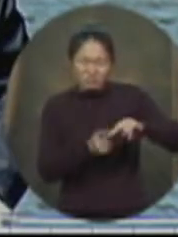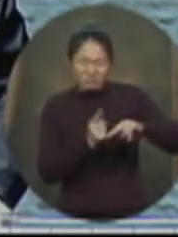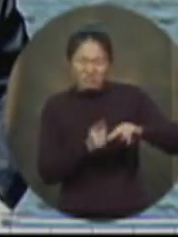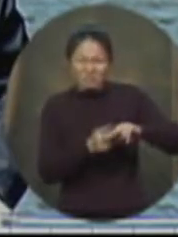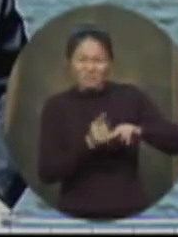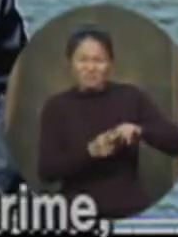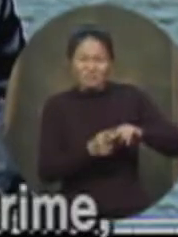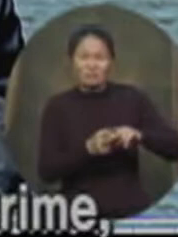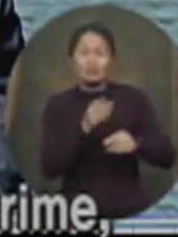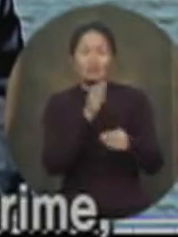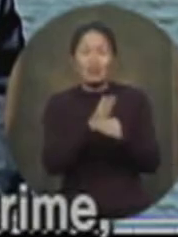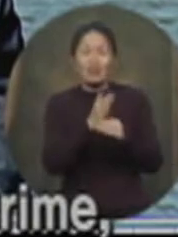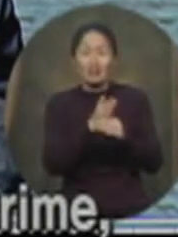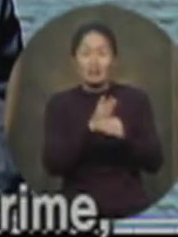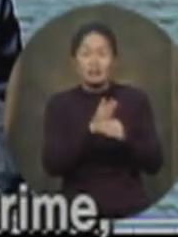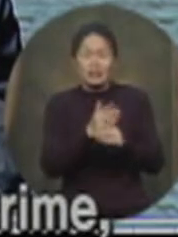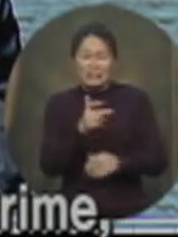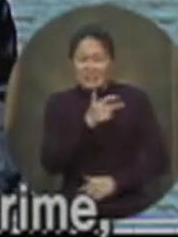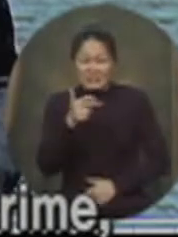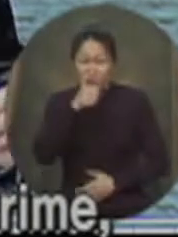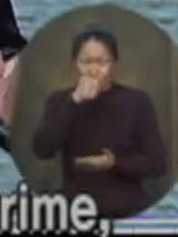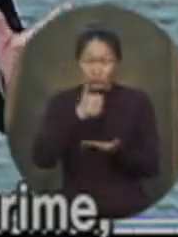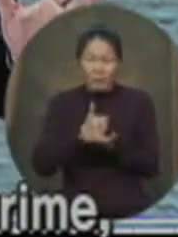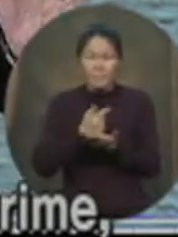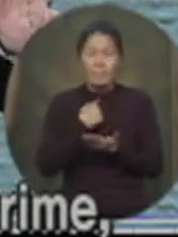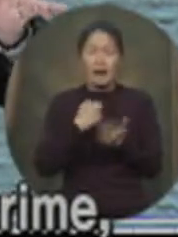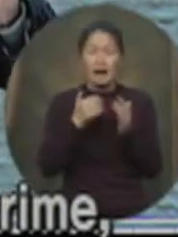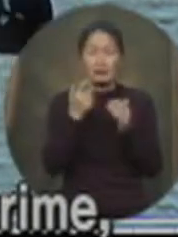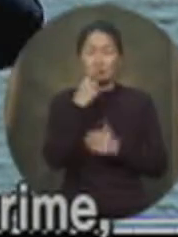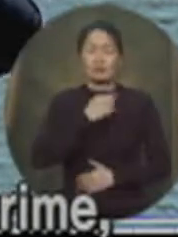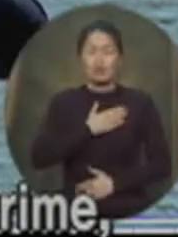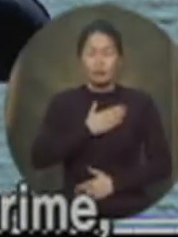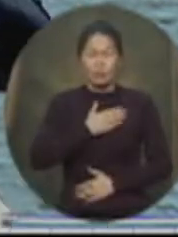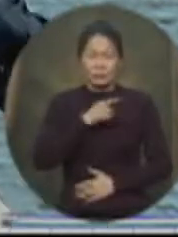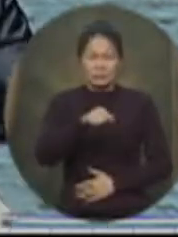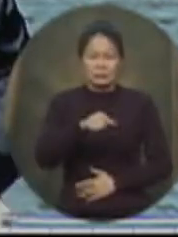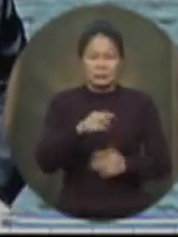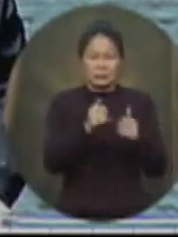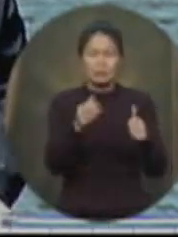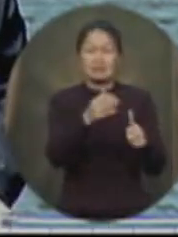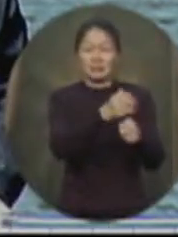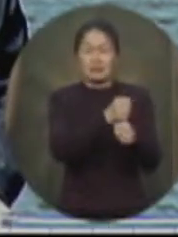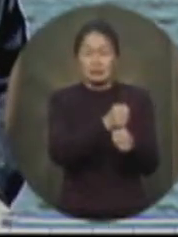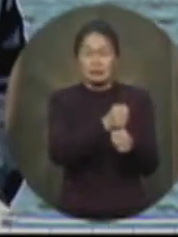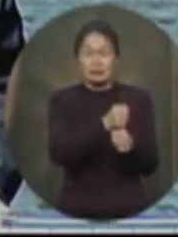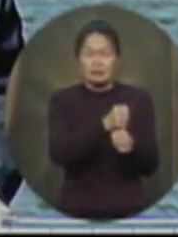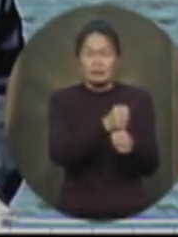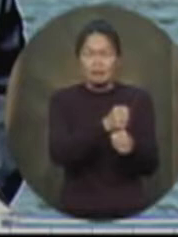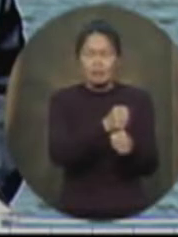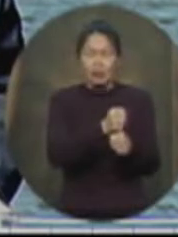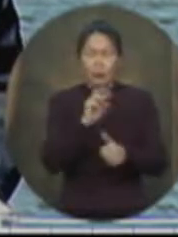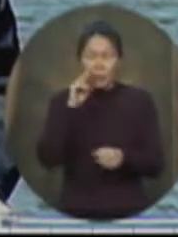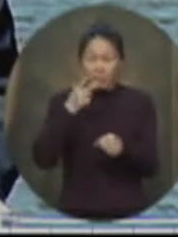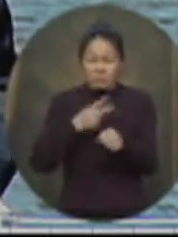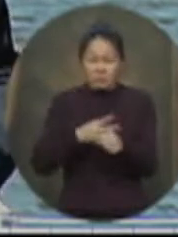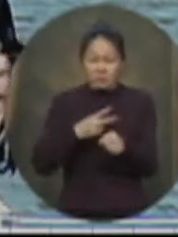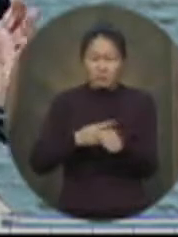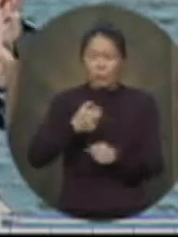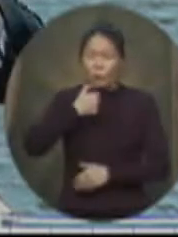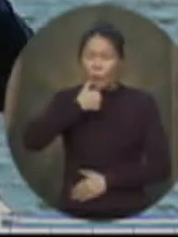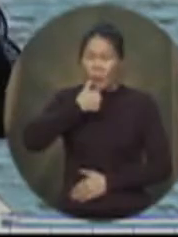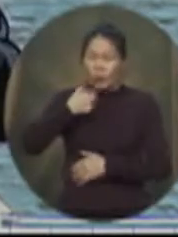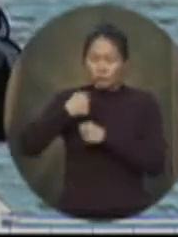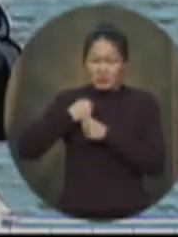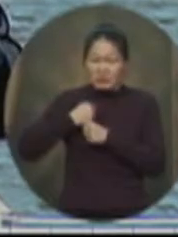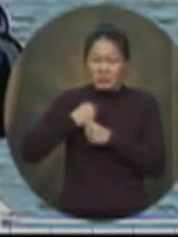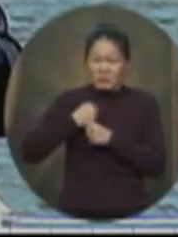거죠 그래서 무슨 큰 죄를 지은 사람인 줄 알고 그 사람을 급히 이제 붙잡습니다 사도 바울이 로마 군인들에게